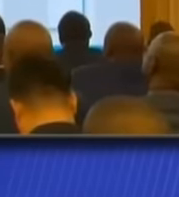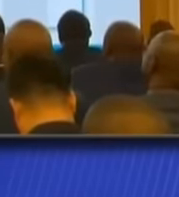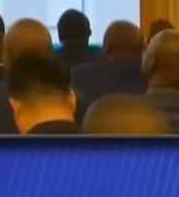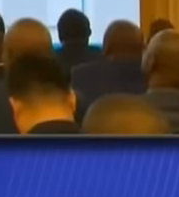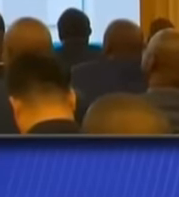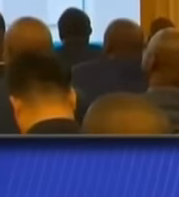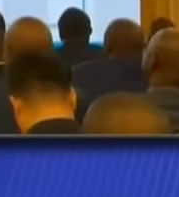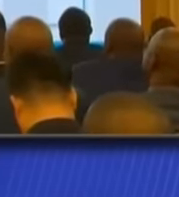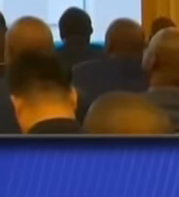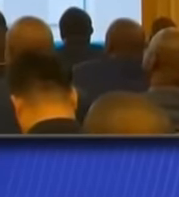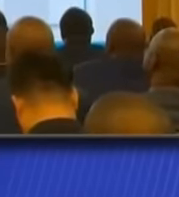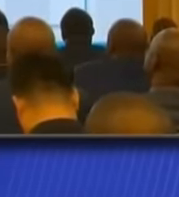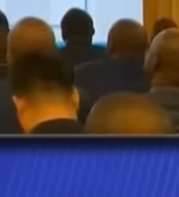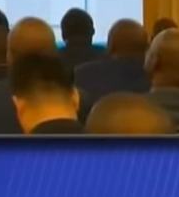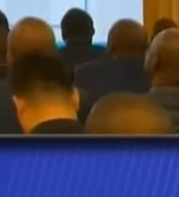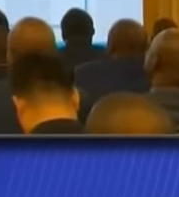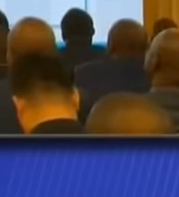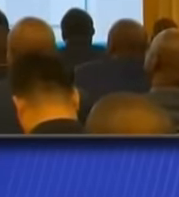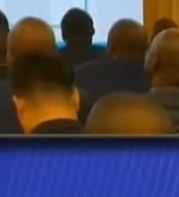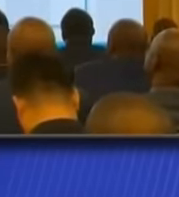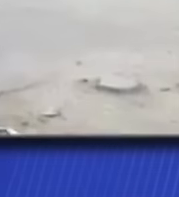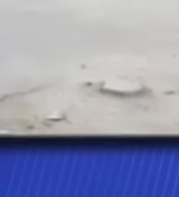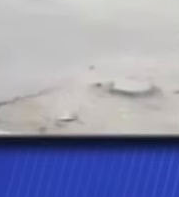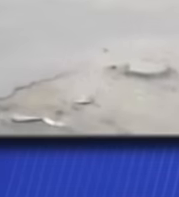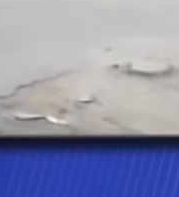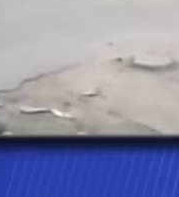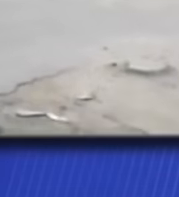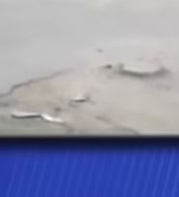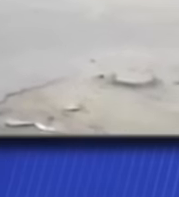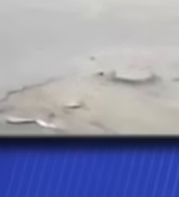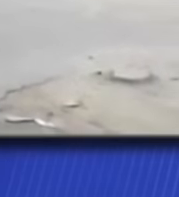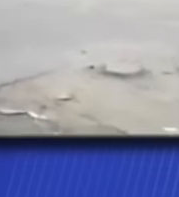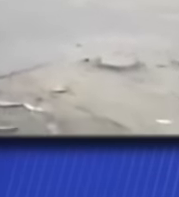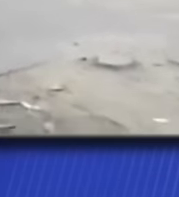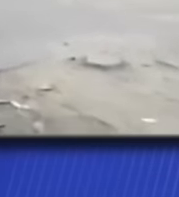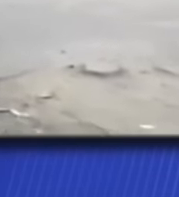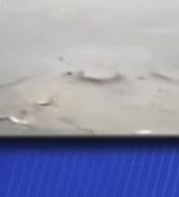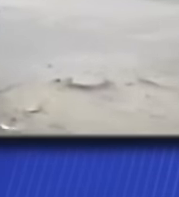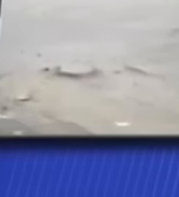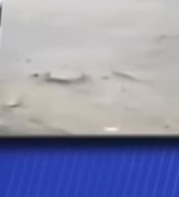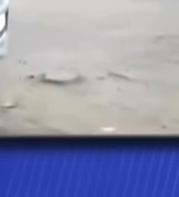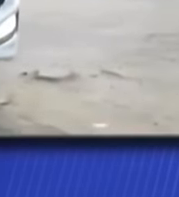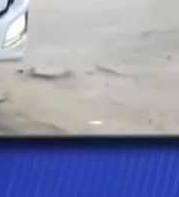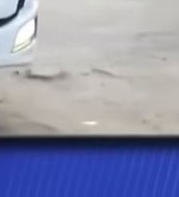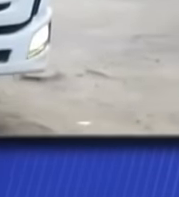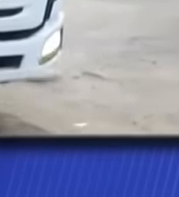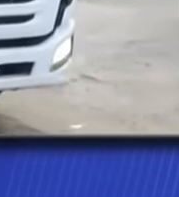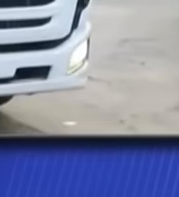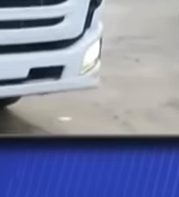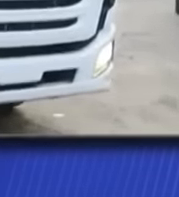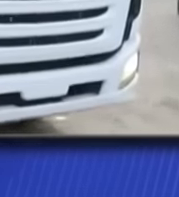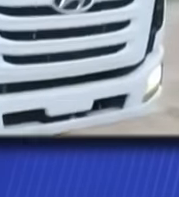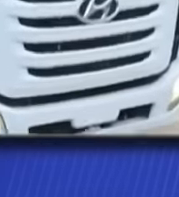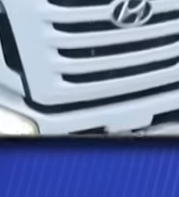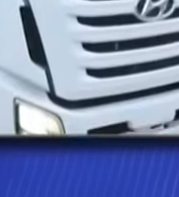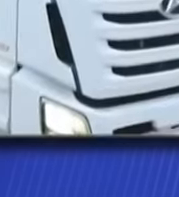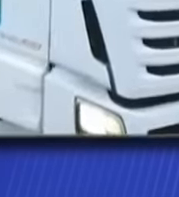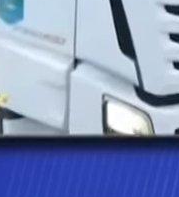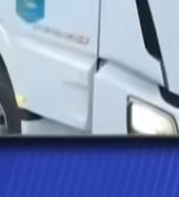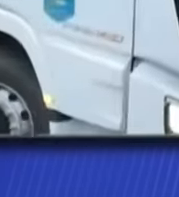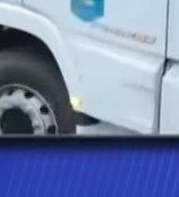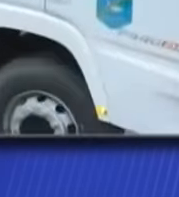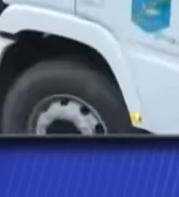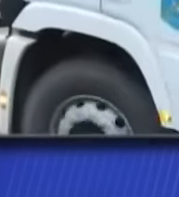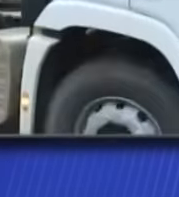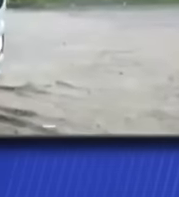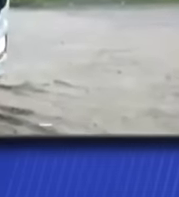l'économie nationale. Enfin, vendu ailleurs à 70 000 francs congolais, le sac de farine dans les camps militaires coûte